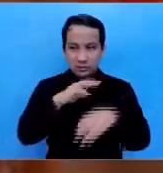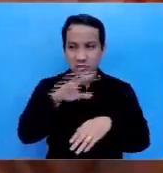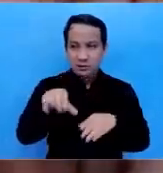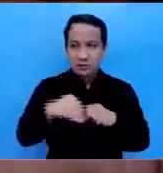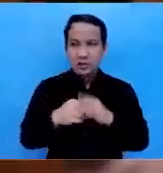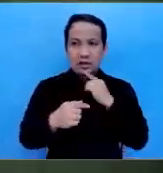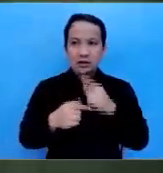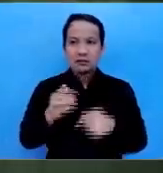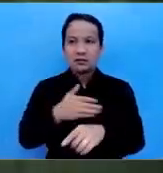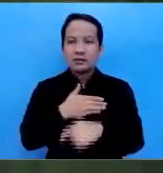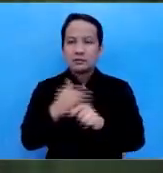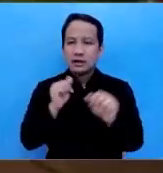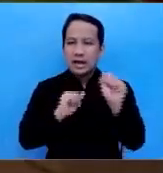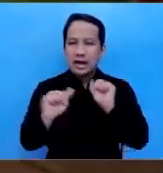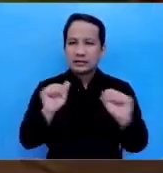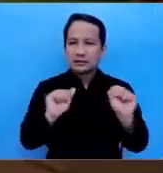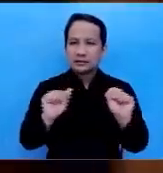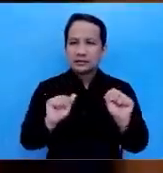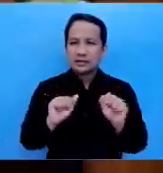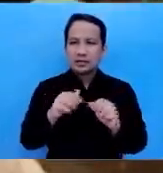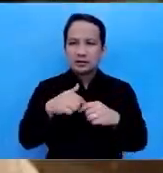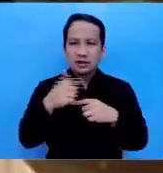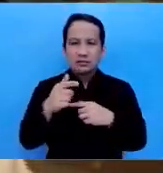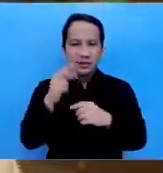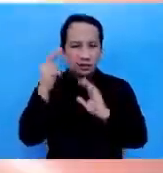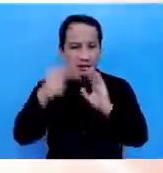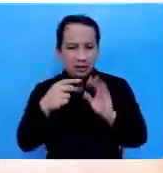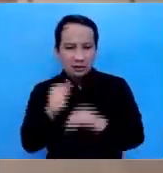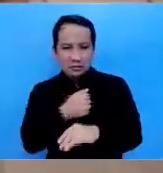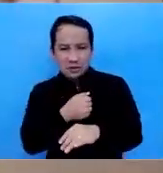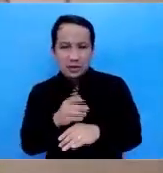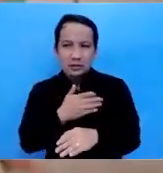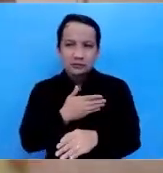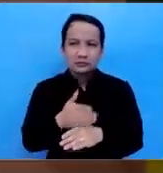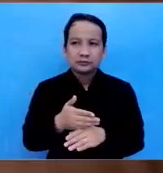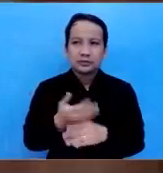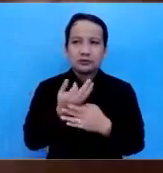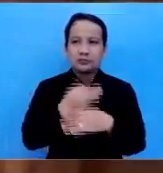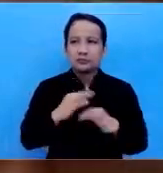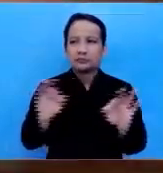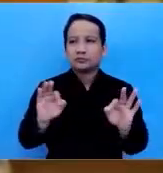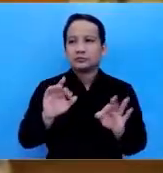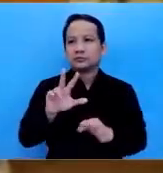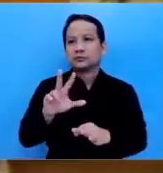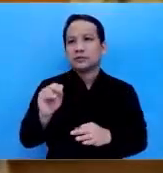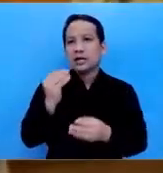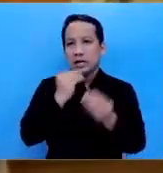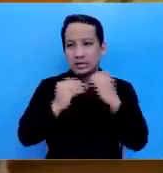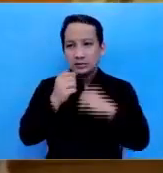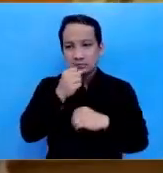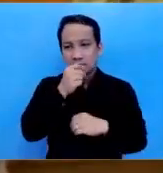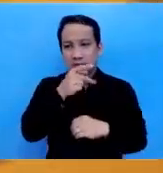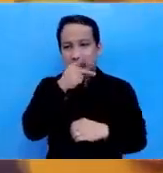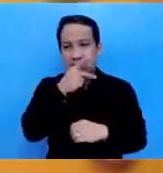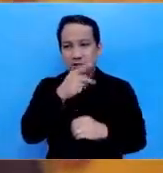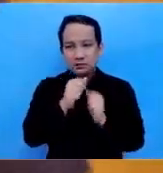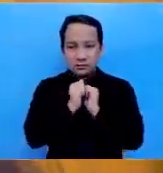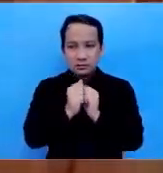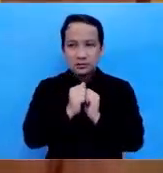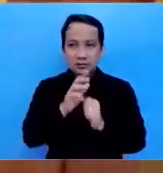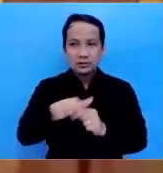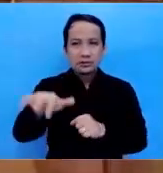fun-pasayang activities, booths, videoke sessions, with freebies and snacks, kasama ang Singaling